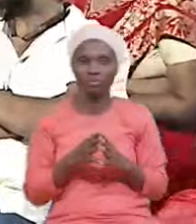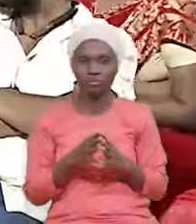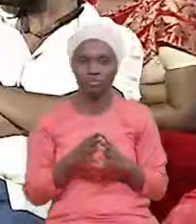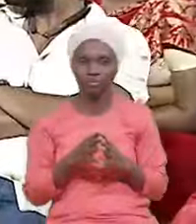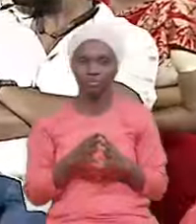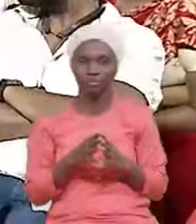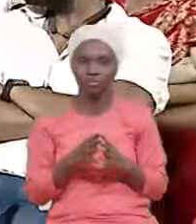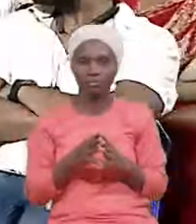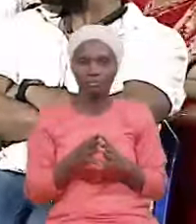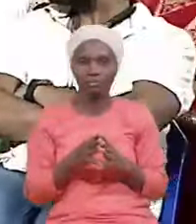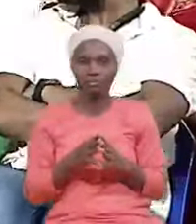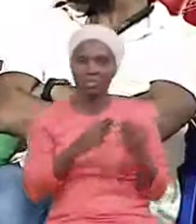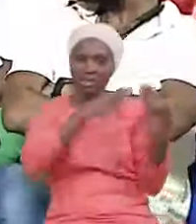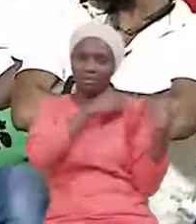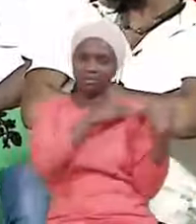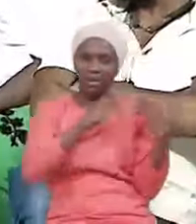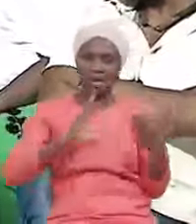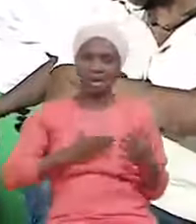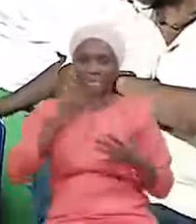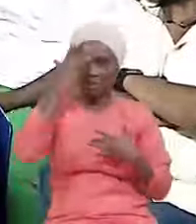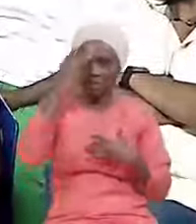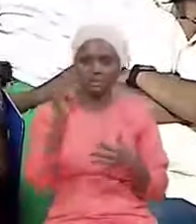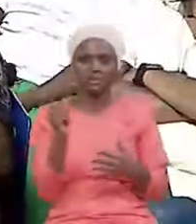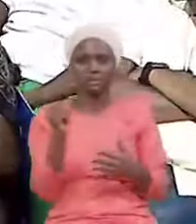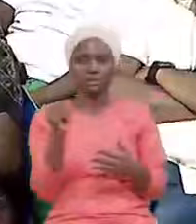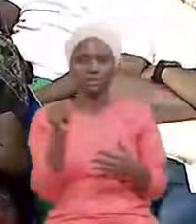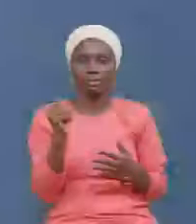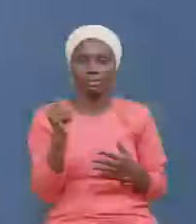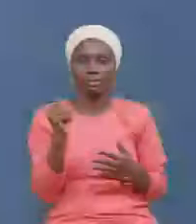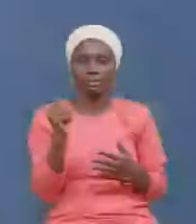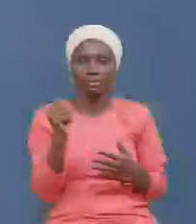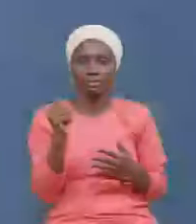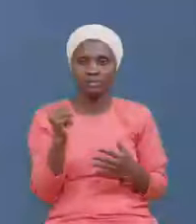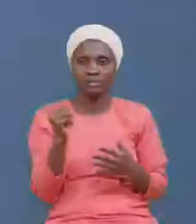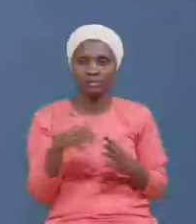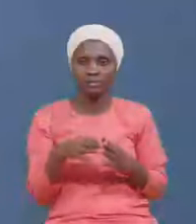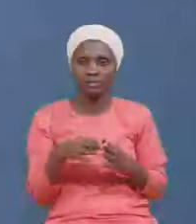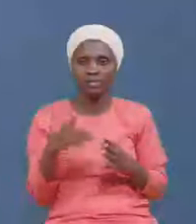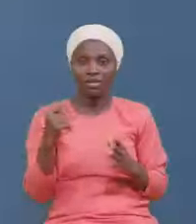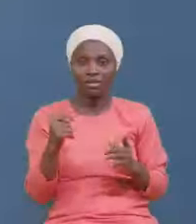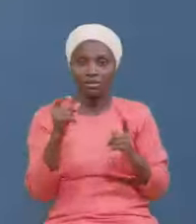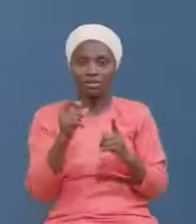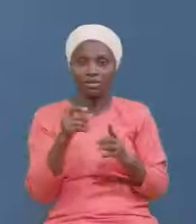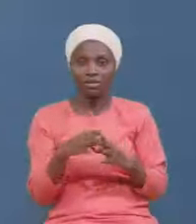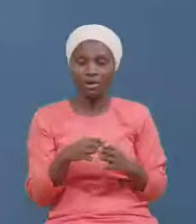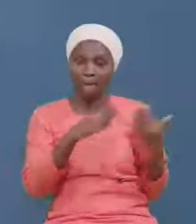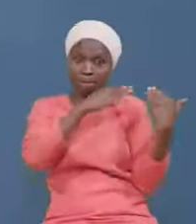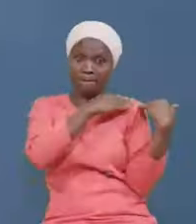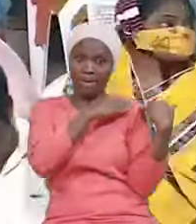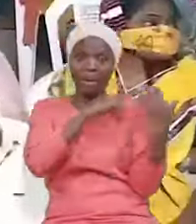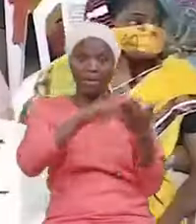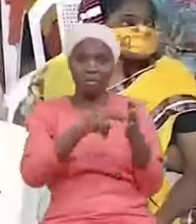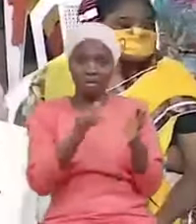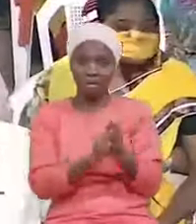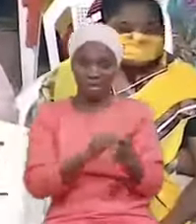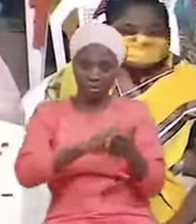Bear our sicknesses. ఆయన మన రోగాలు భరించాడు. The word bear means to take away.